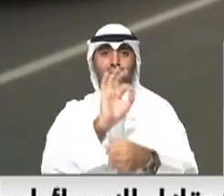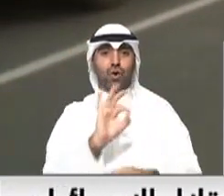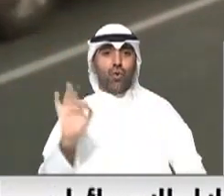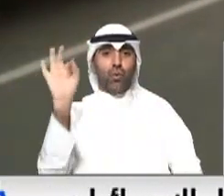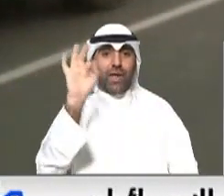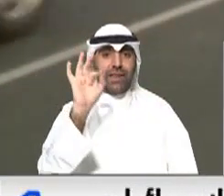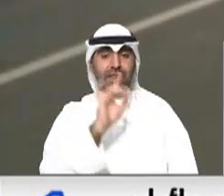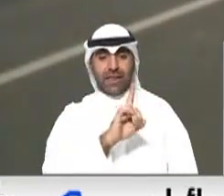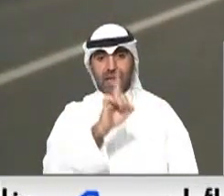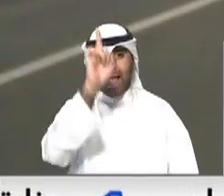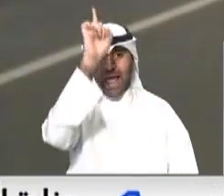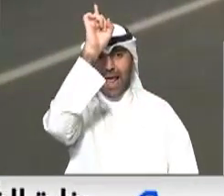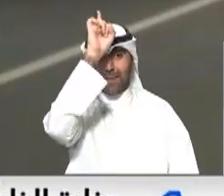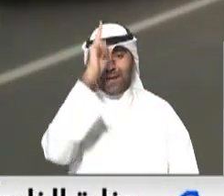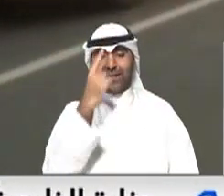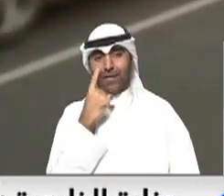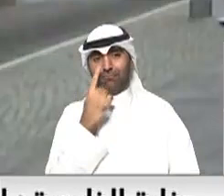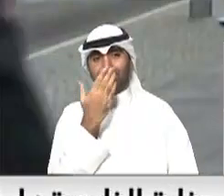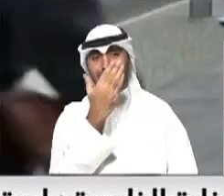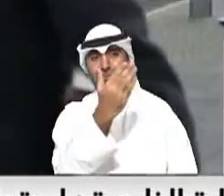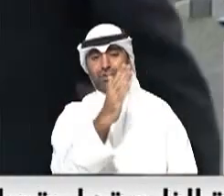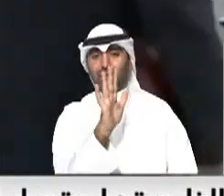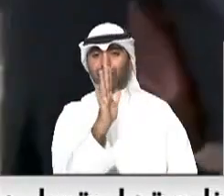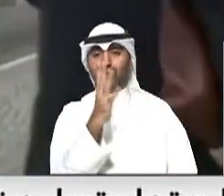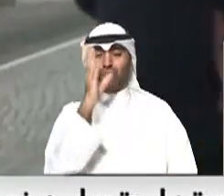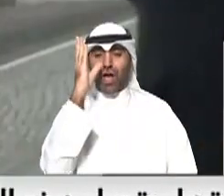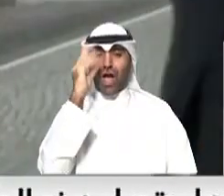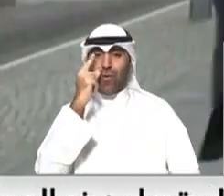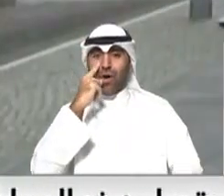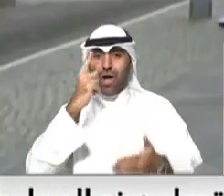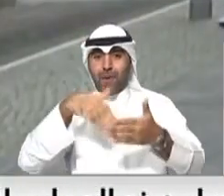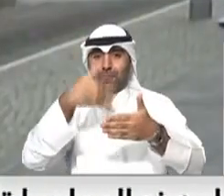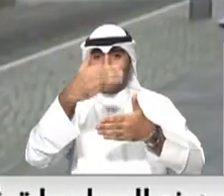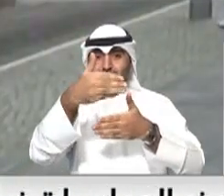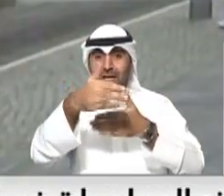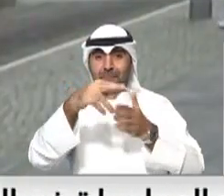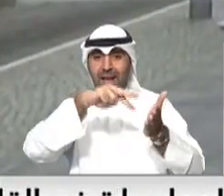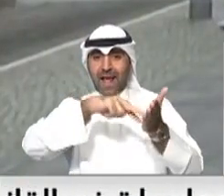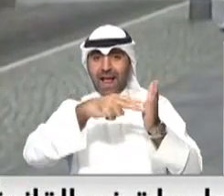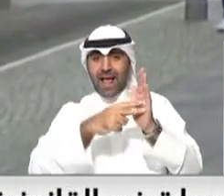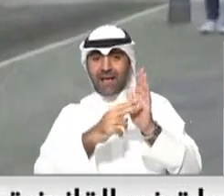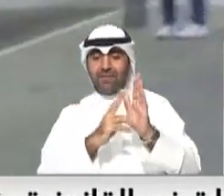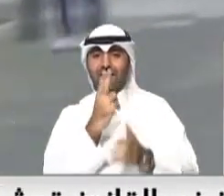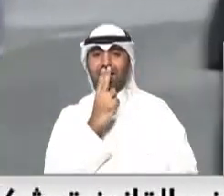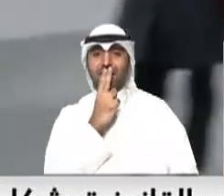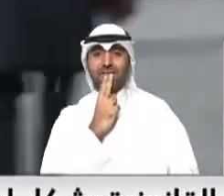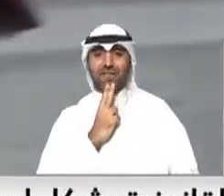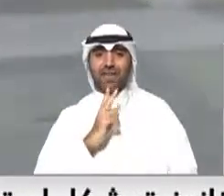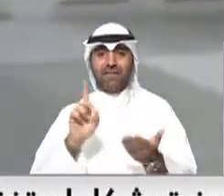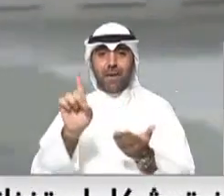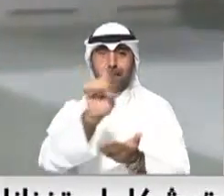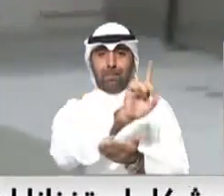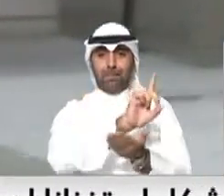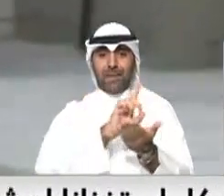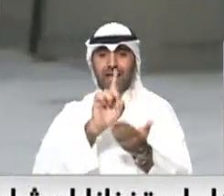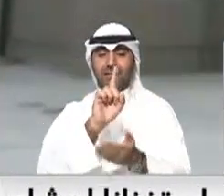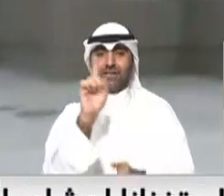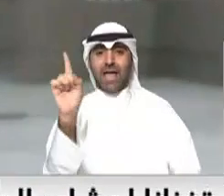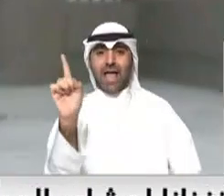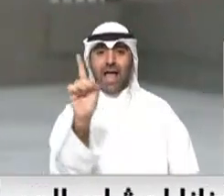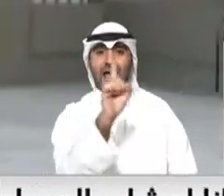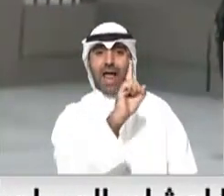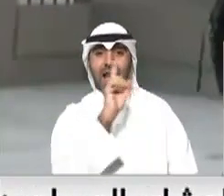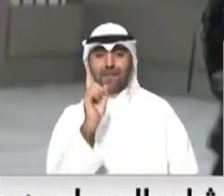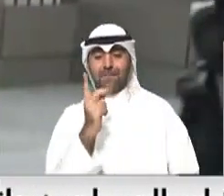تحت شعار تحول الطاقه تامين مستقبلا اخضر والمتخصص في بحث الولاليات الانتقال من الاعتماد